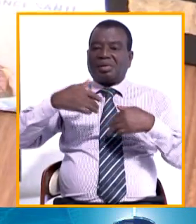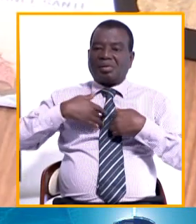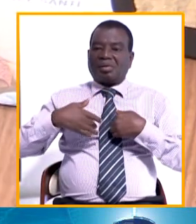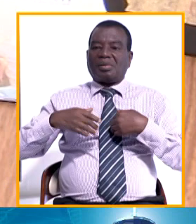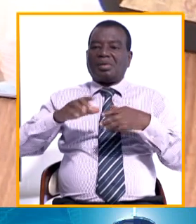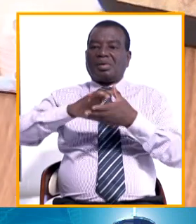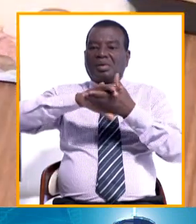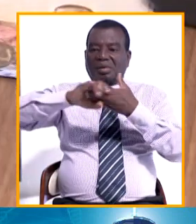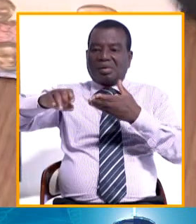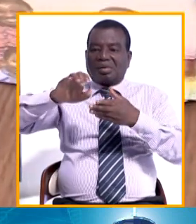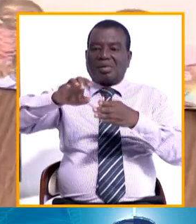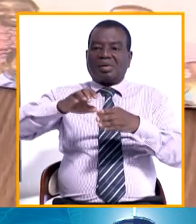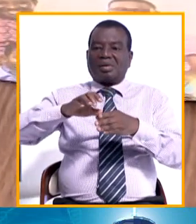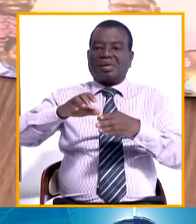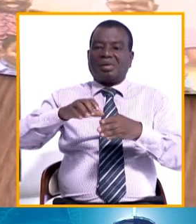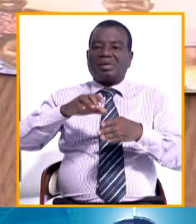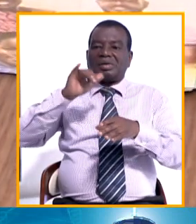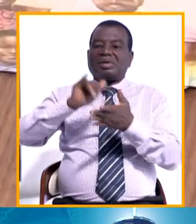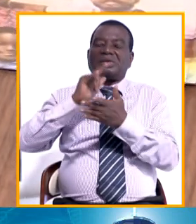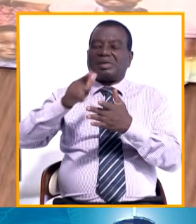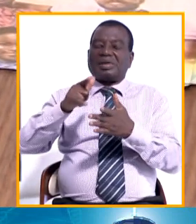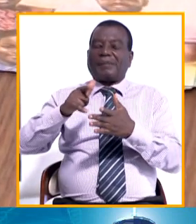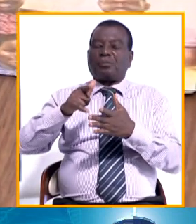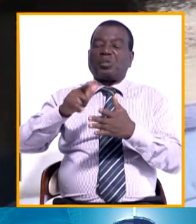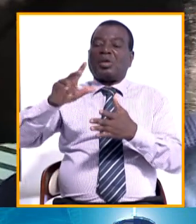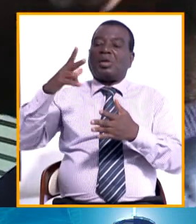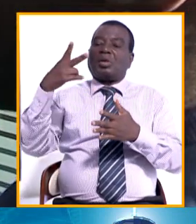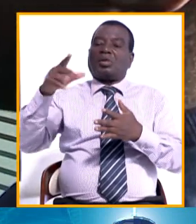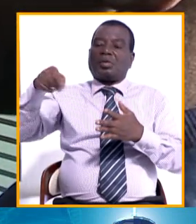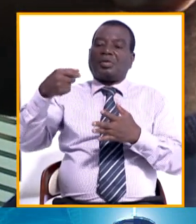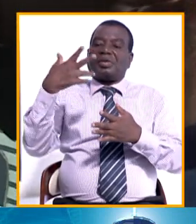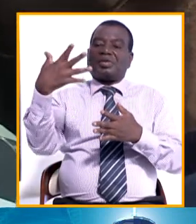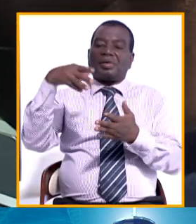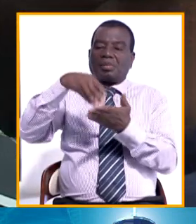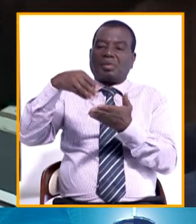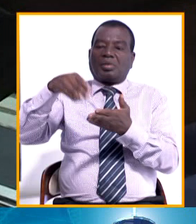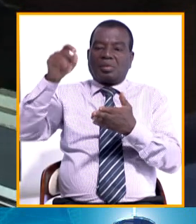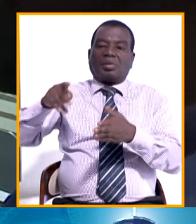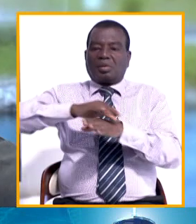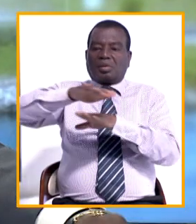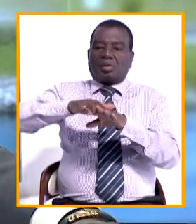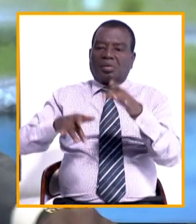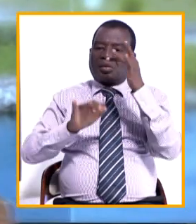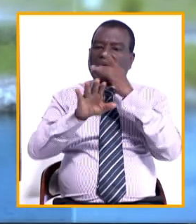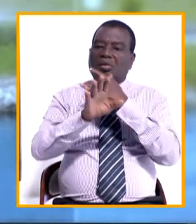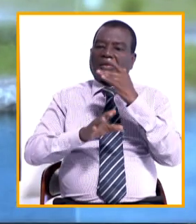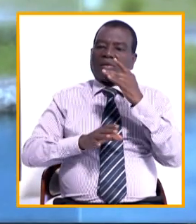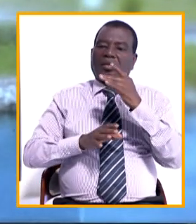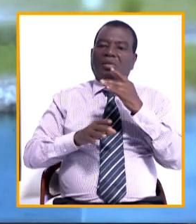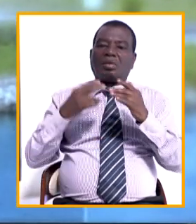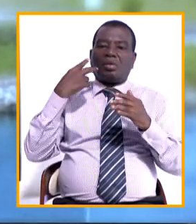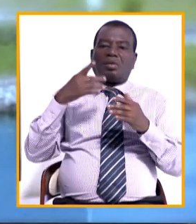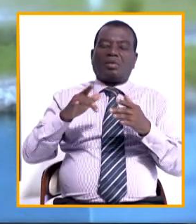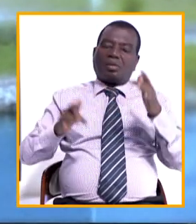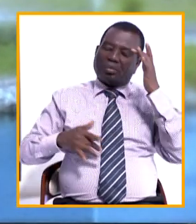d'assuré. À ce jour, ce sont 3,5 millions de personnes qui sont enrôlées en Côte d'Ivoire. Et voici